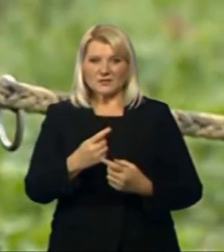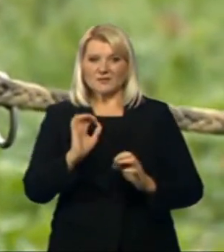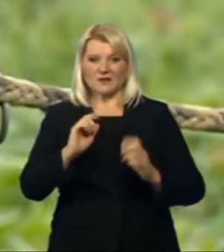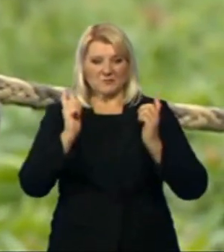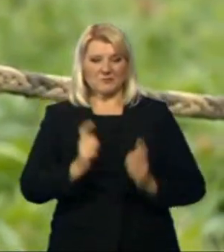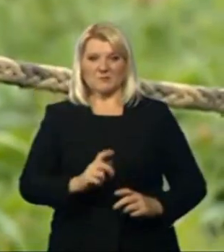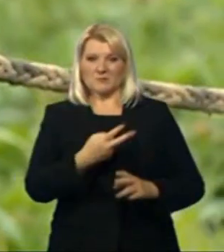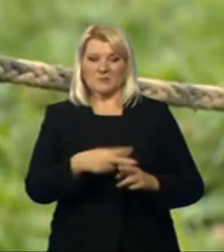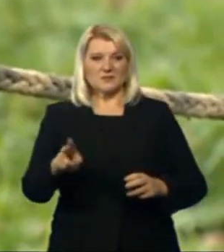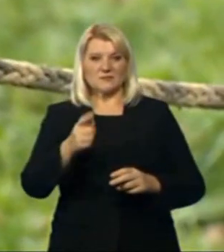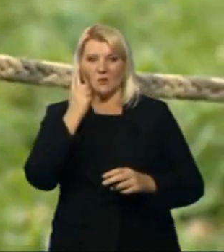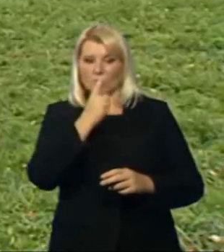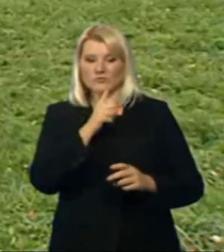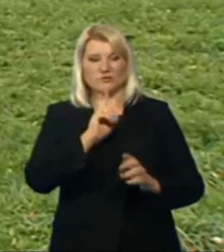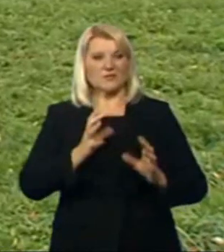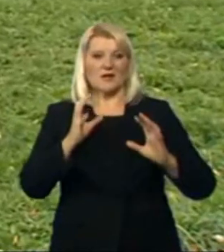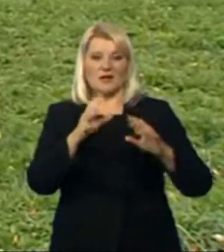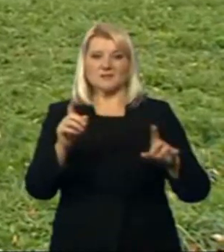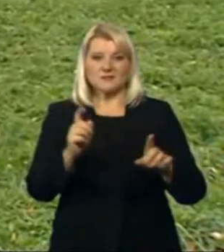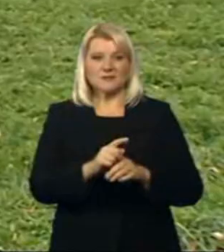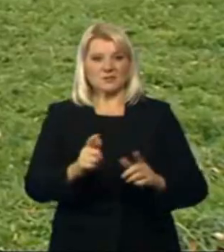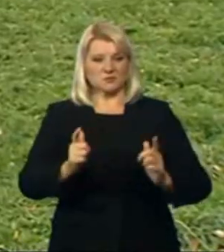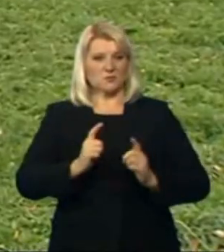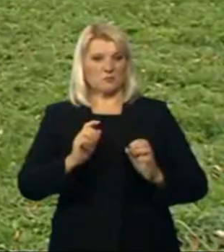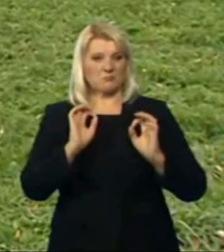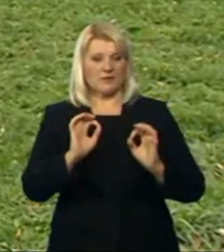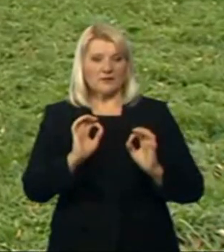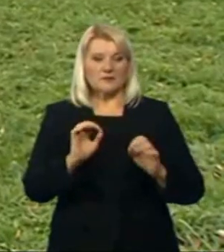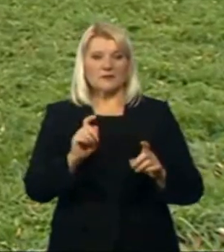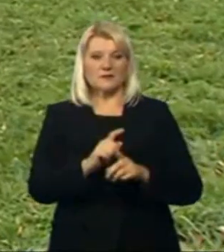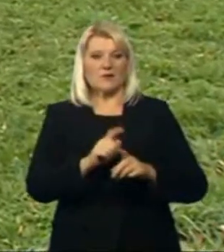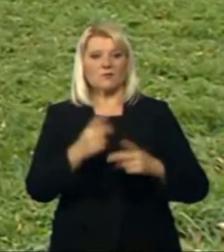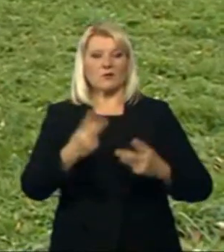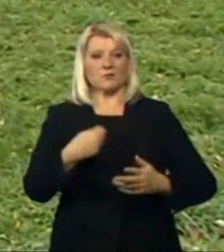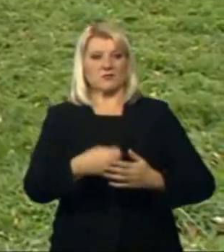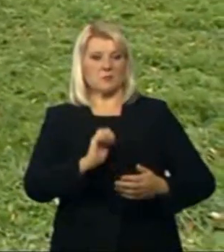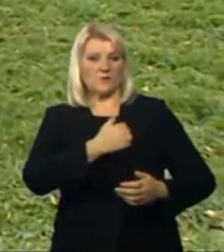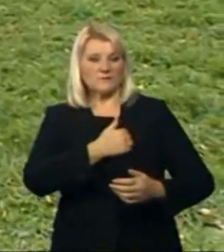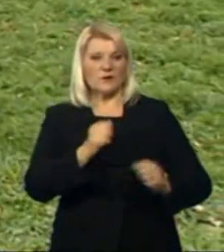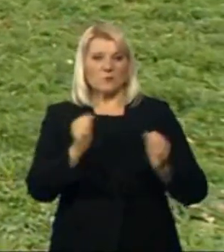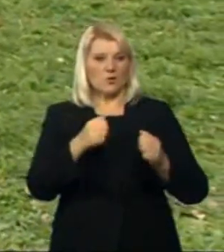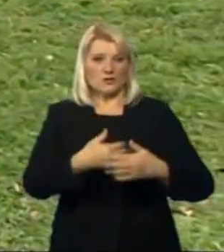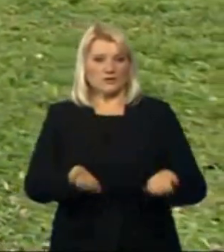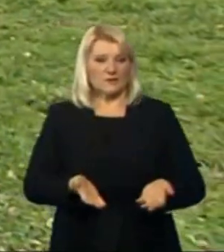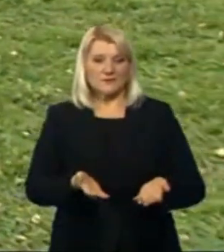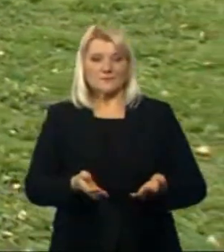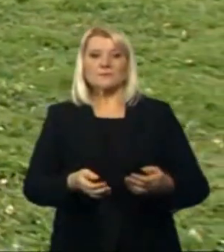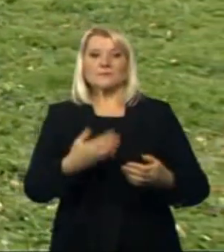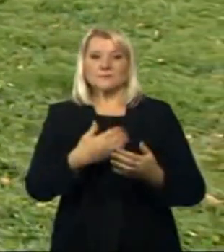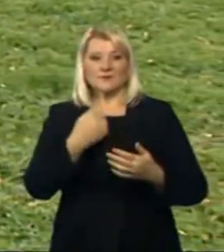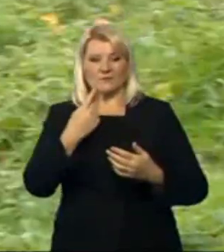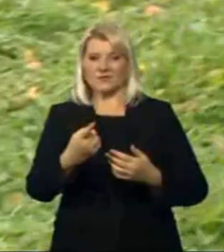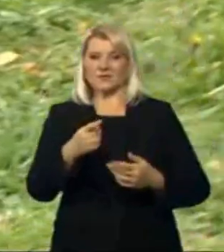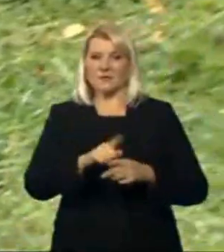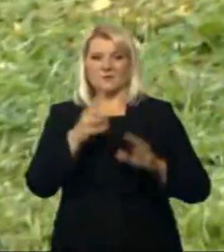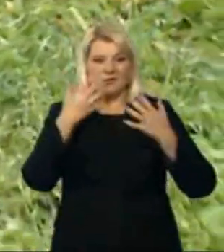na tu figuru, na ty očička, na ten postoj, takový bojovný, nebojácný, ale to se